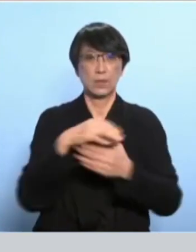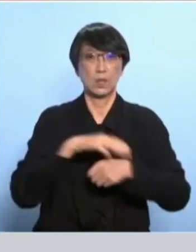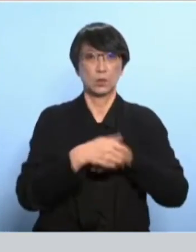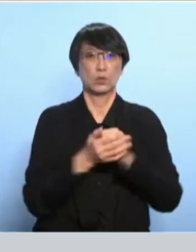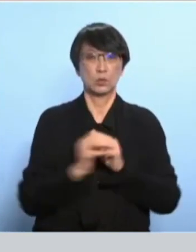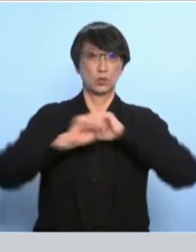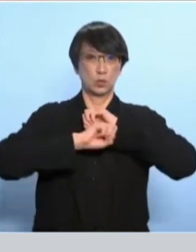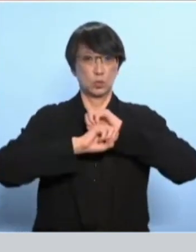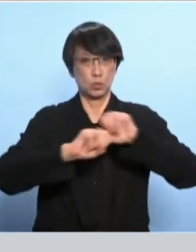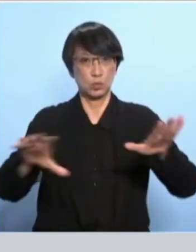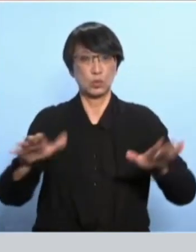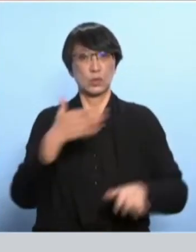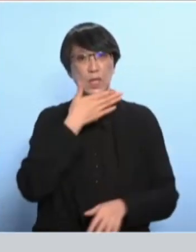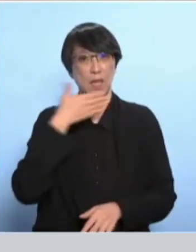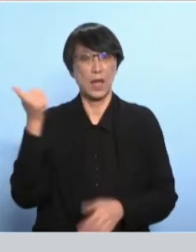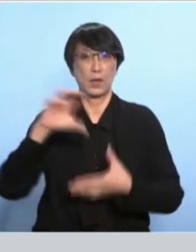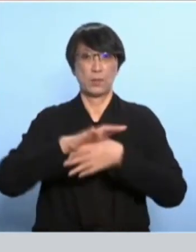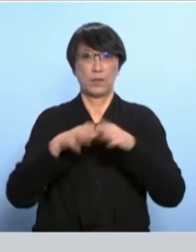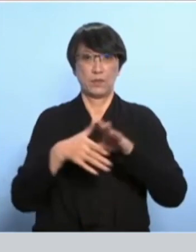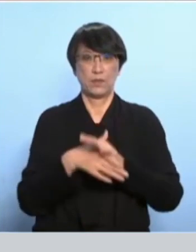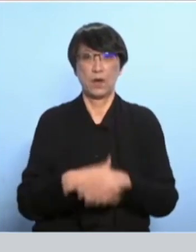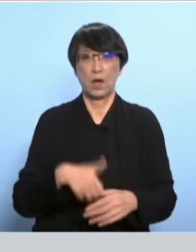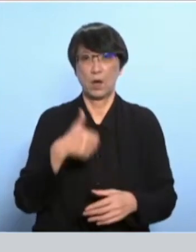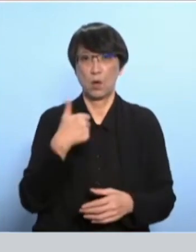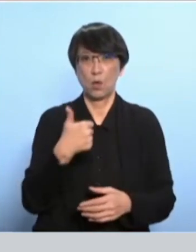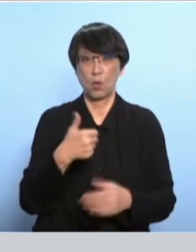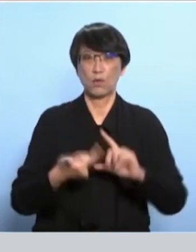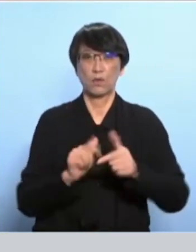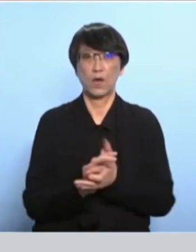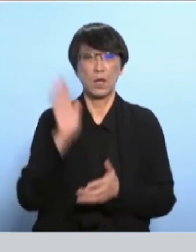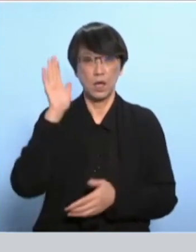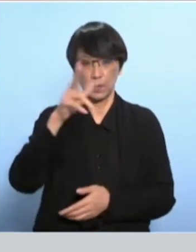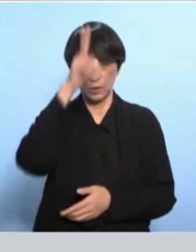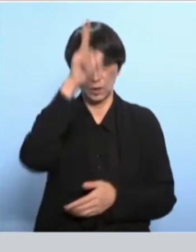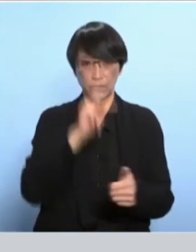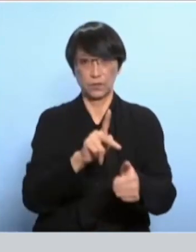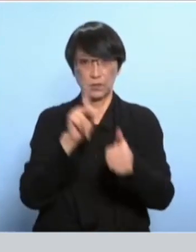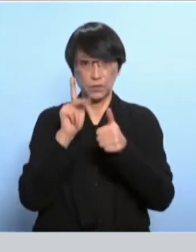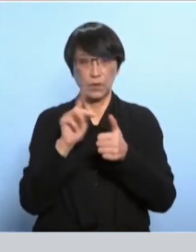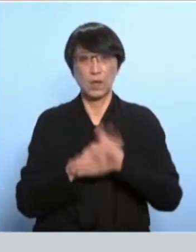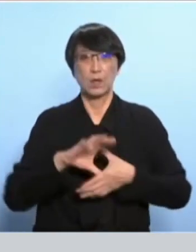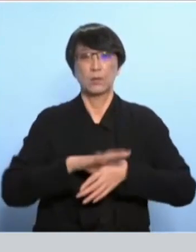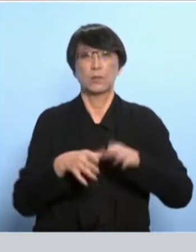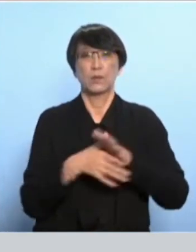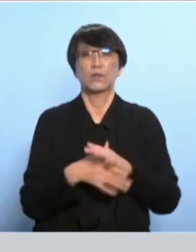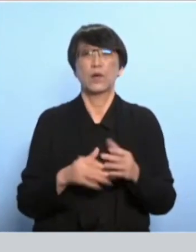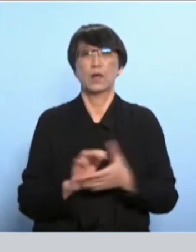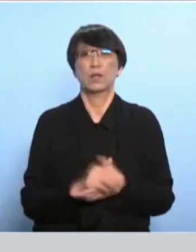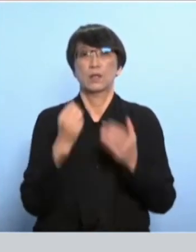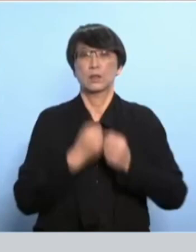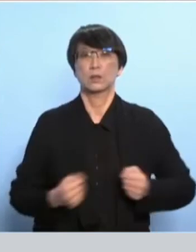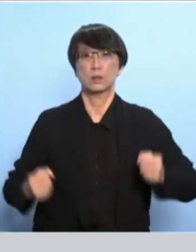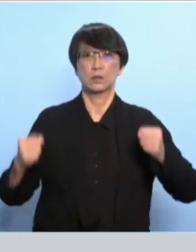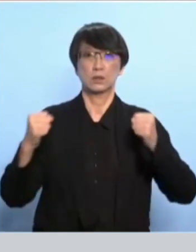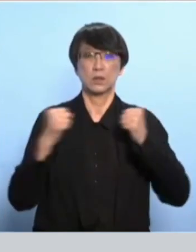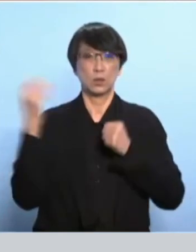我哋香港的美景同文化咧，呢個係一個好好嘅渠道。希望政府咧通過或者文體旅局咧，可以有個專